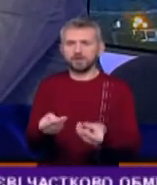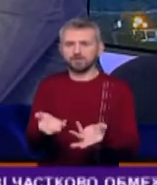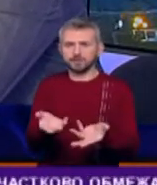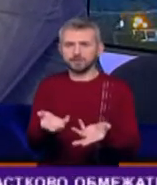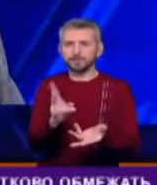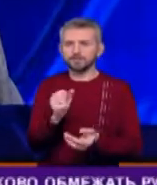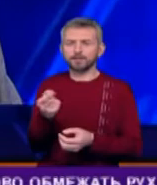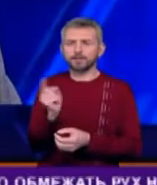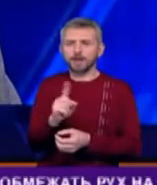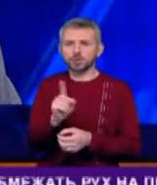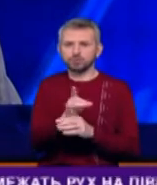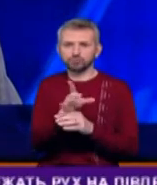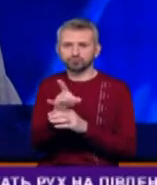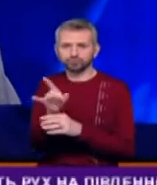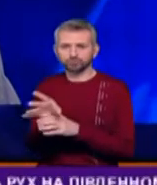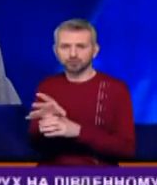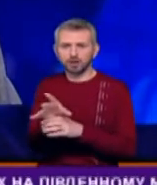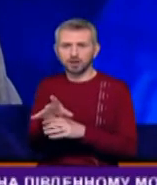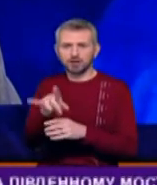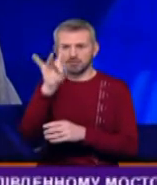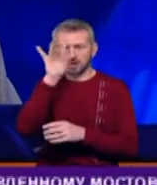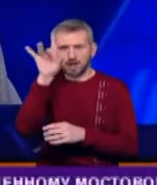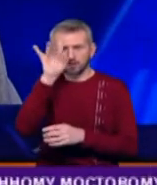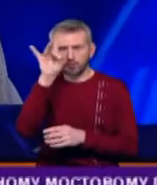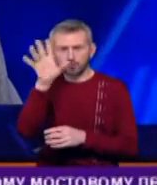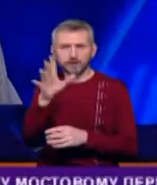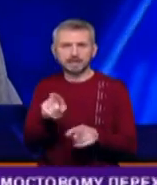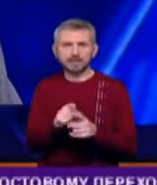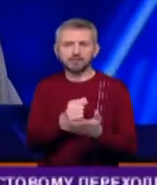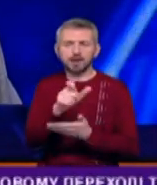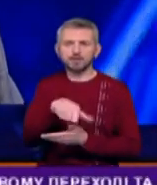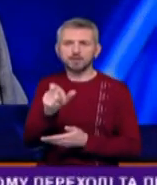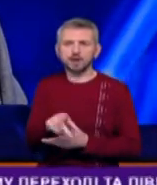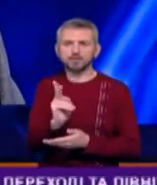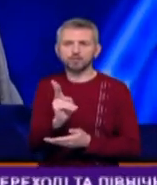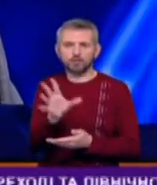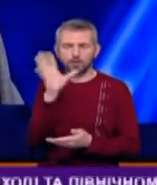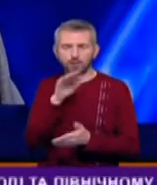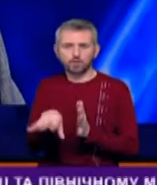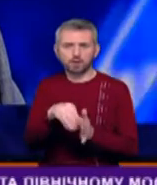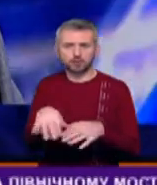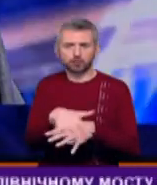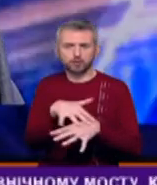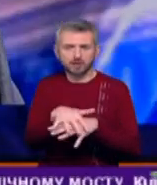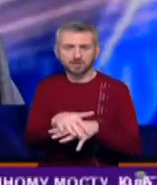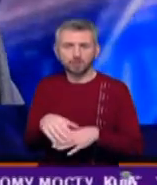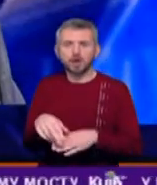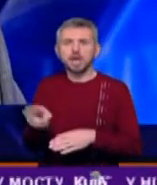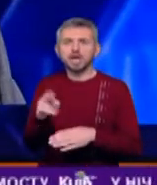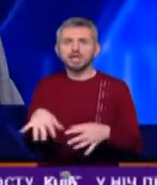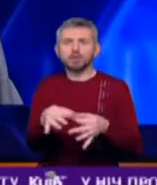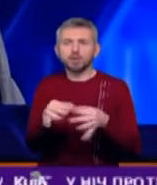впливу на те, щоб відсікти рейтингових або таких кандидатів, яких би обрало суспільство. Тому демократія повинна